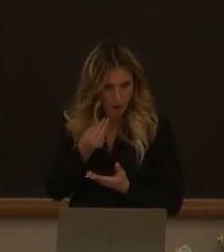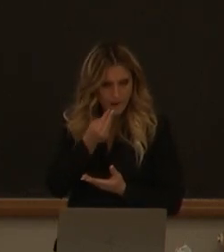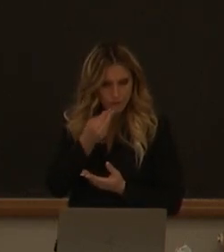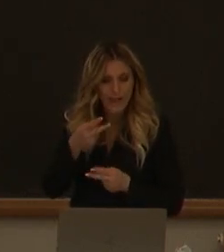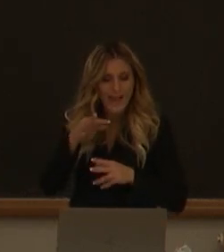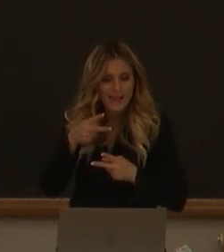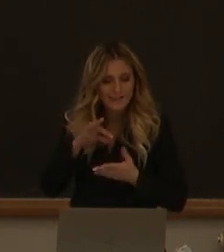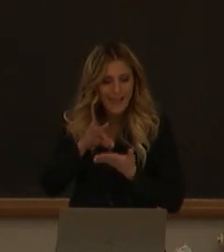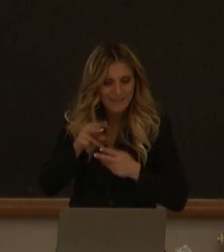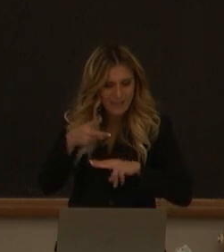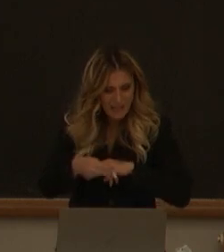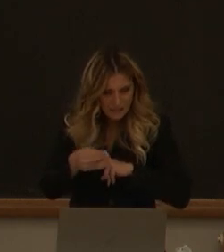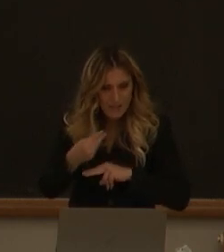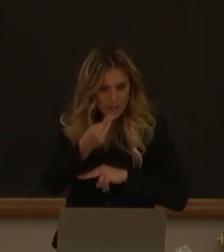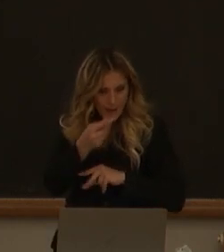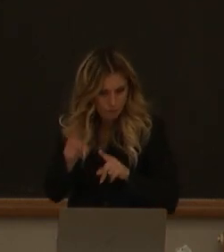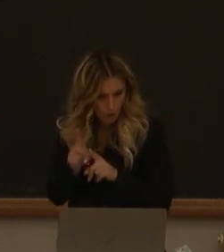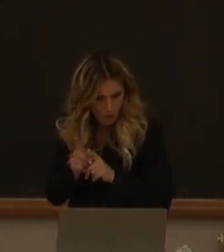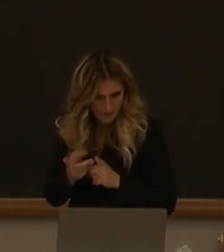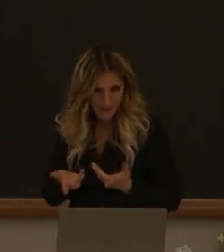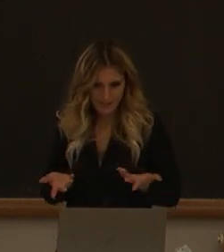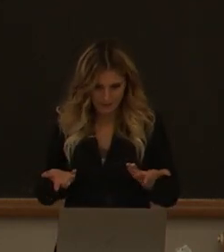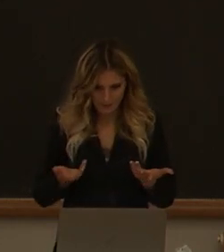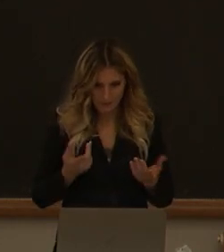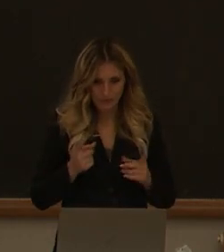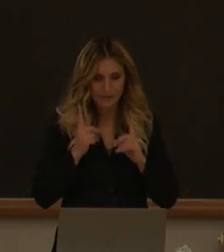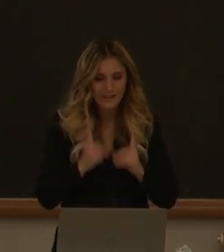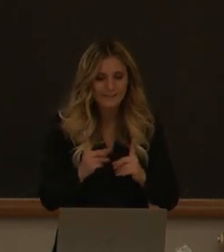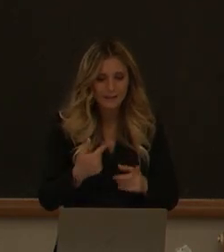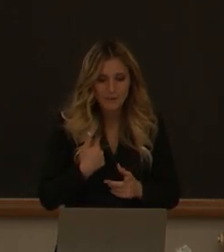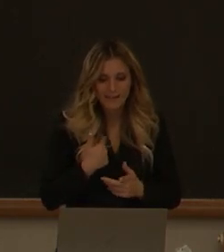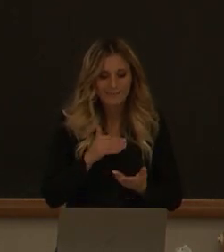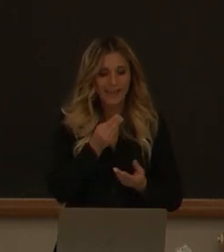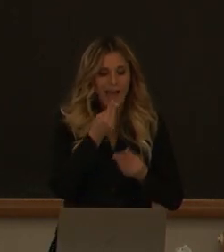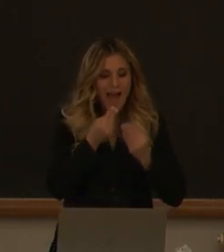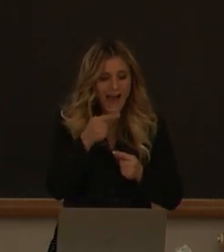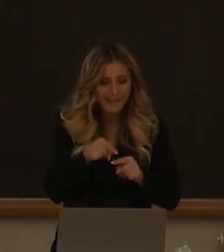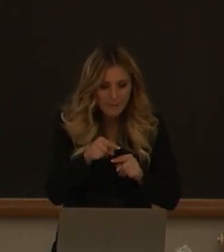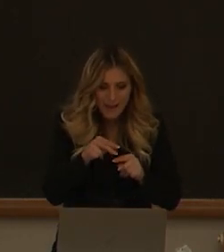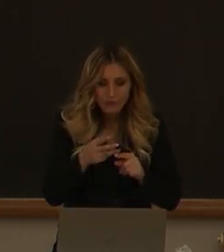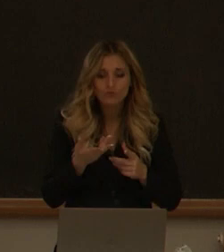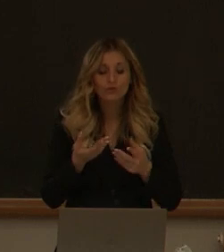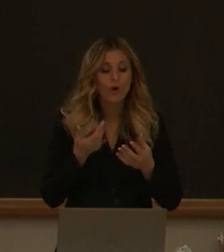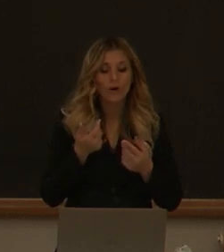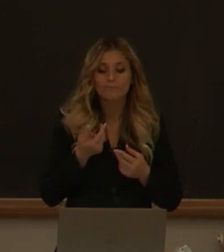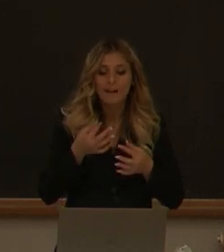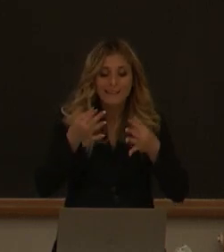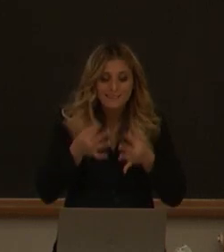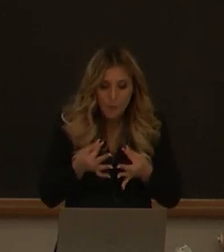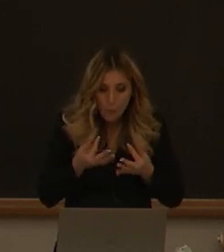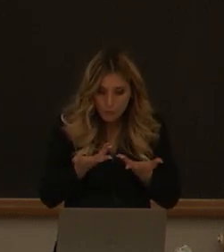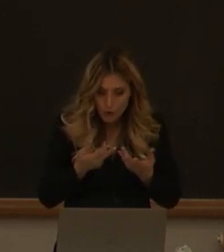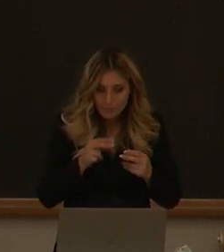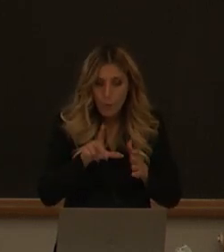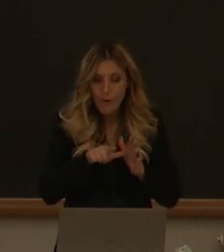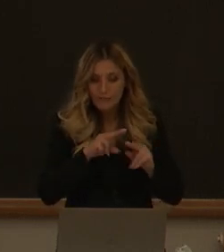conoscenza di quanti, per quanto tempo di fatto la shelf life dell'alimento è sicura, può aumentare anche